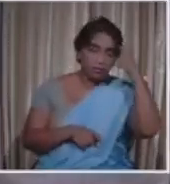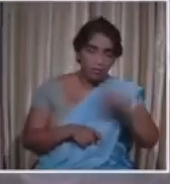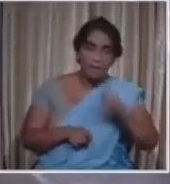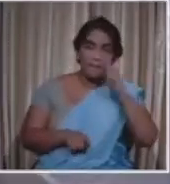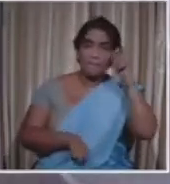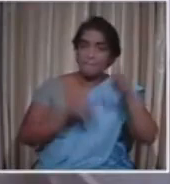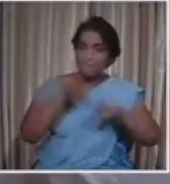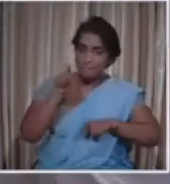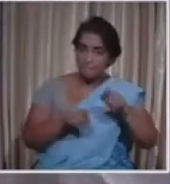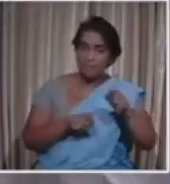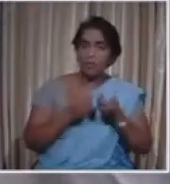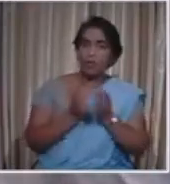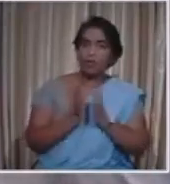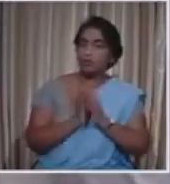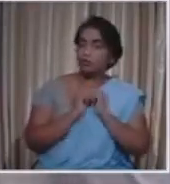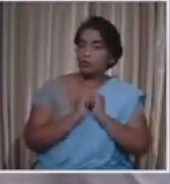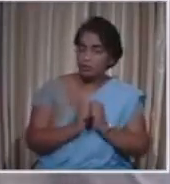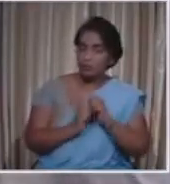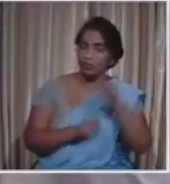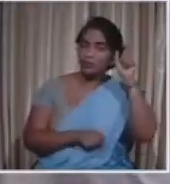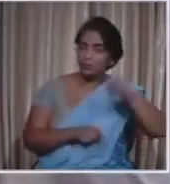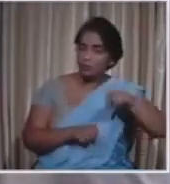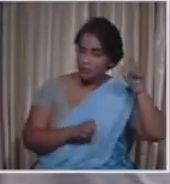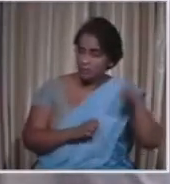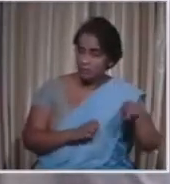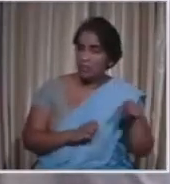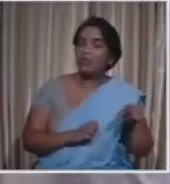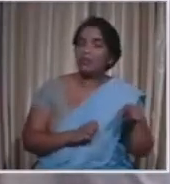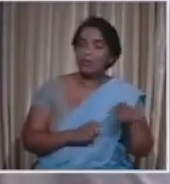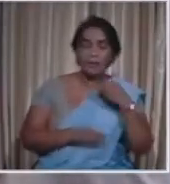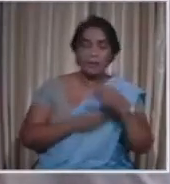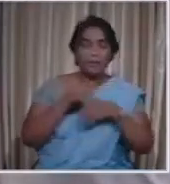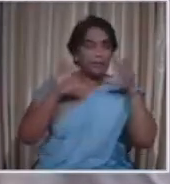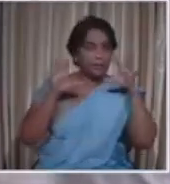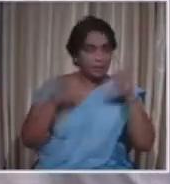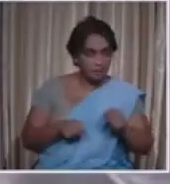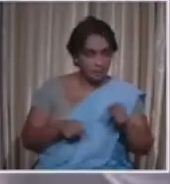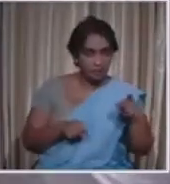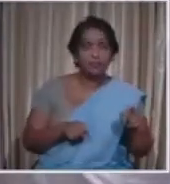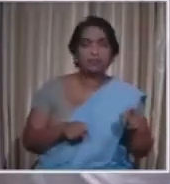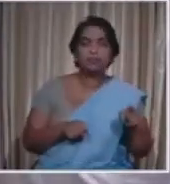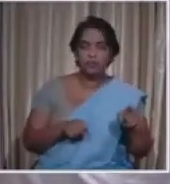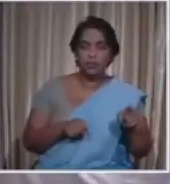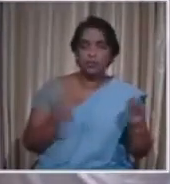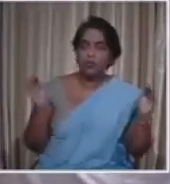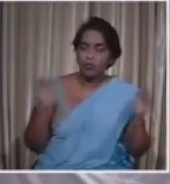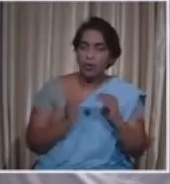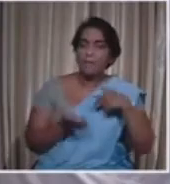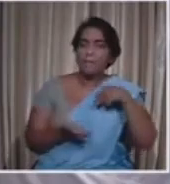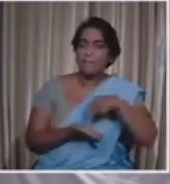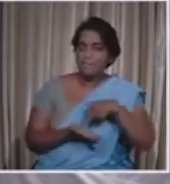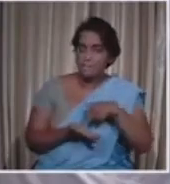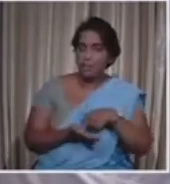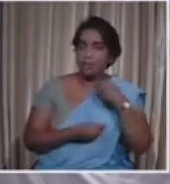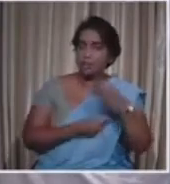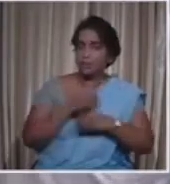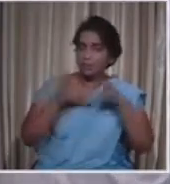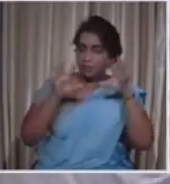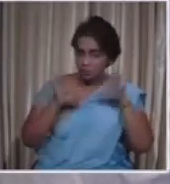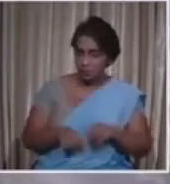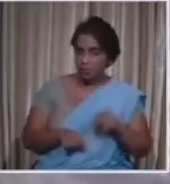ජනතාව ස්වයං රැකියා ලාභීන් කර්මාන්ත කරුවන් කුඩා හා මධ්‍ය පරිමාණයේ කර්මාන්ත